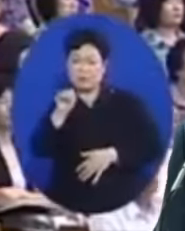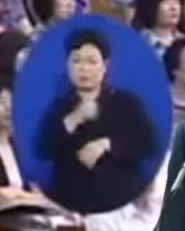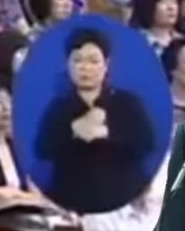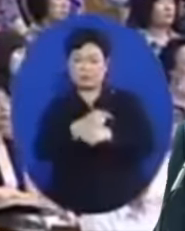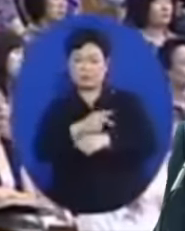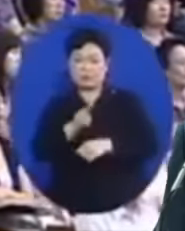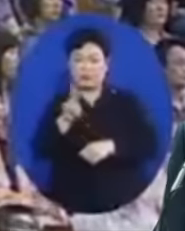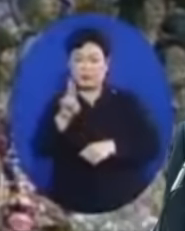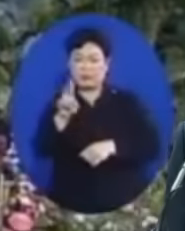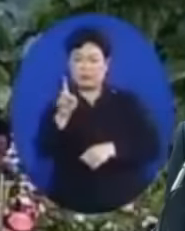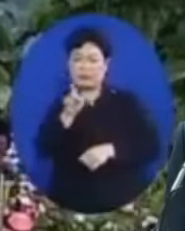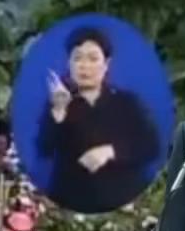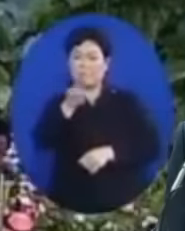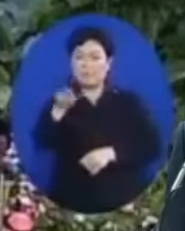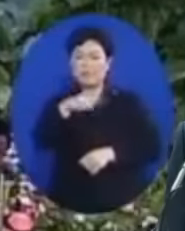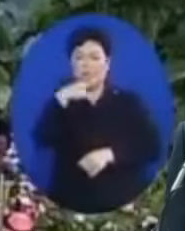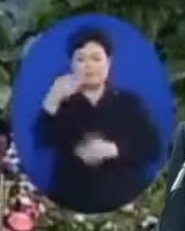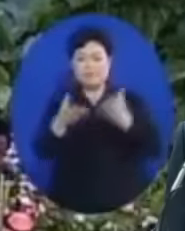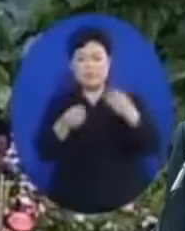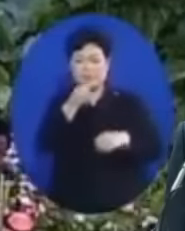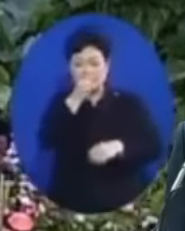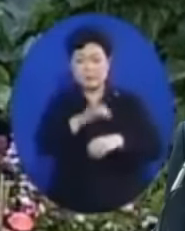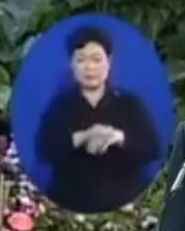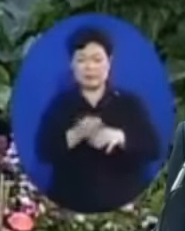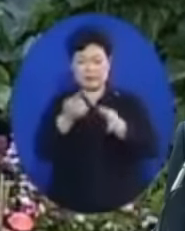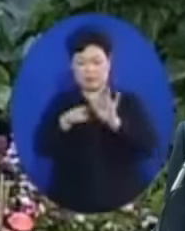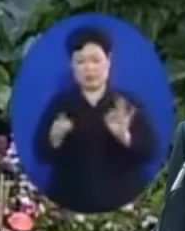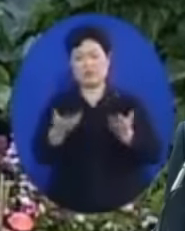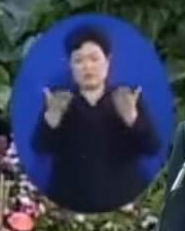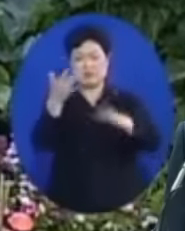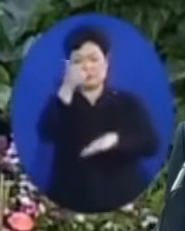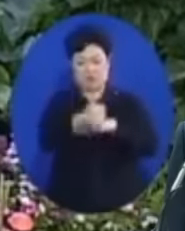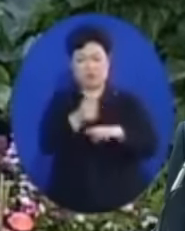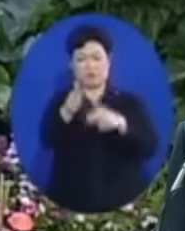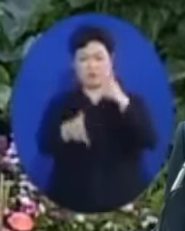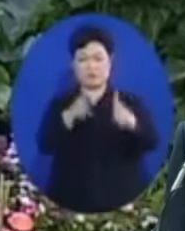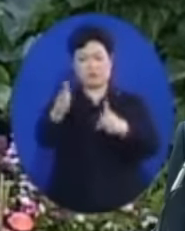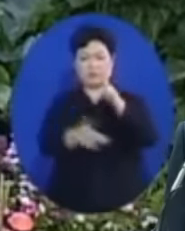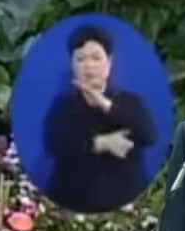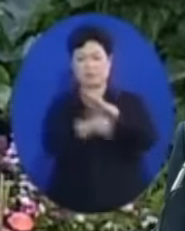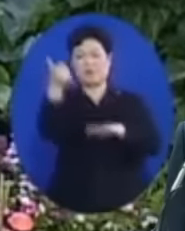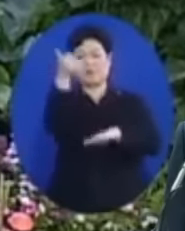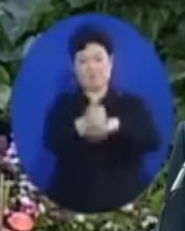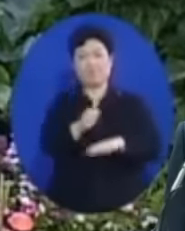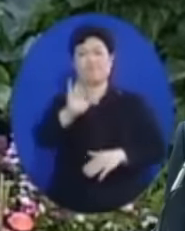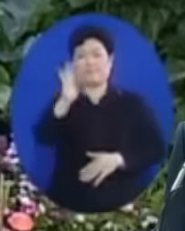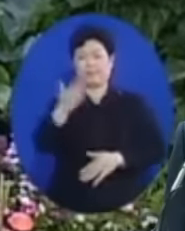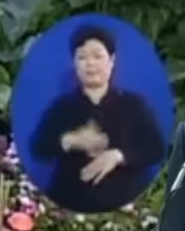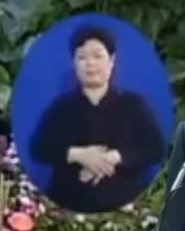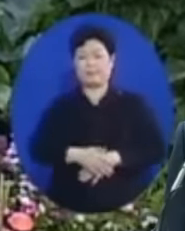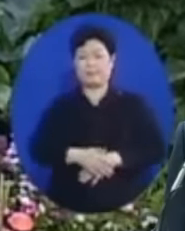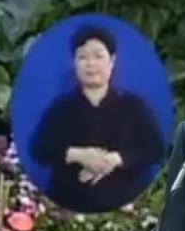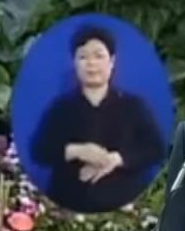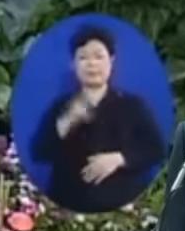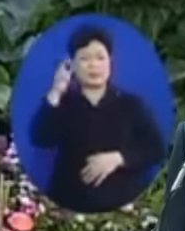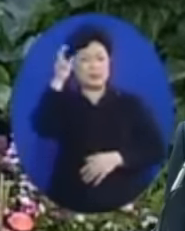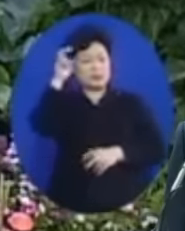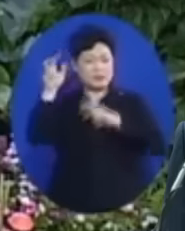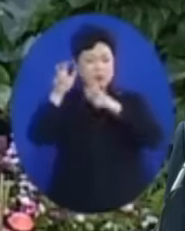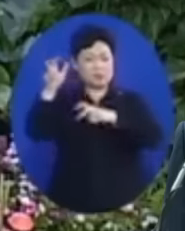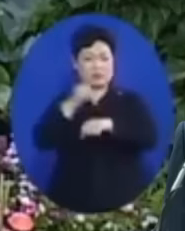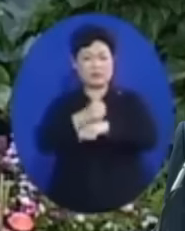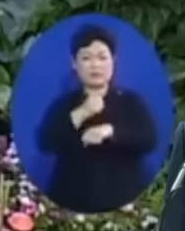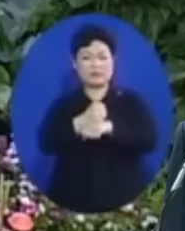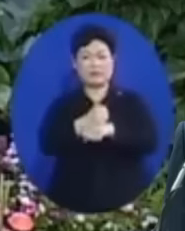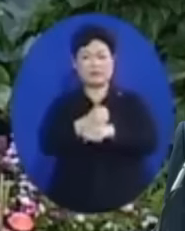상태에서도 11조를 드려 주위의 비난을 샀지만 그는 결국 사업에 대승하고 말았습니다. 것입니다. 뉴질랜드의 로버트